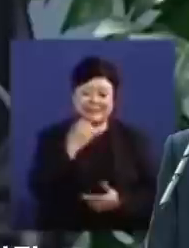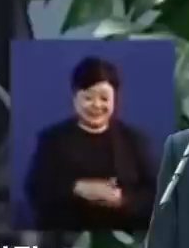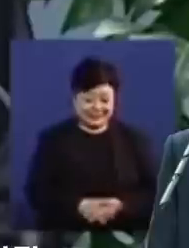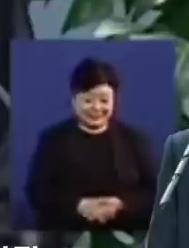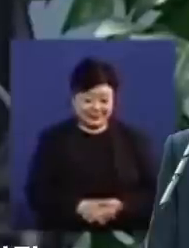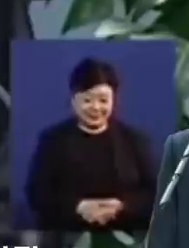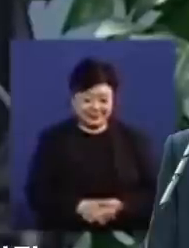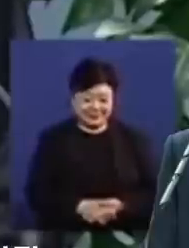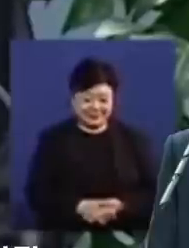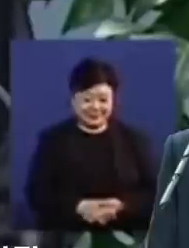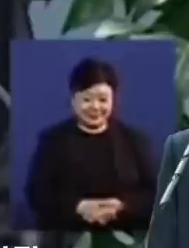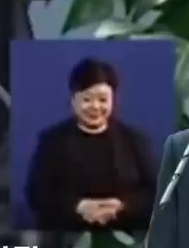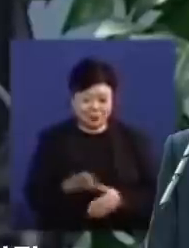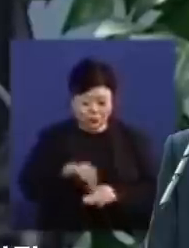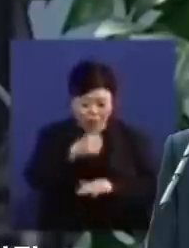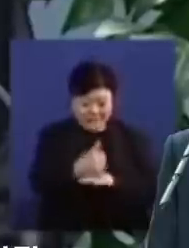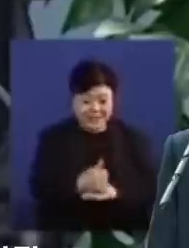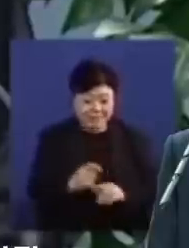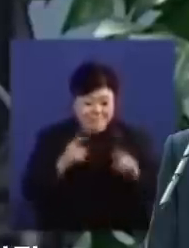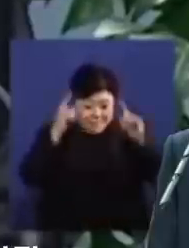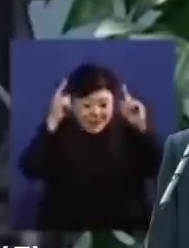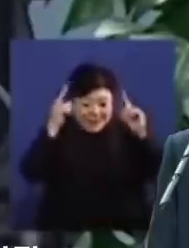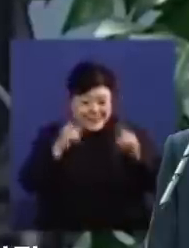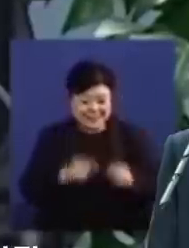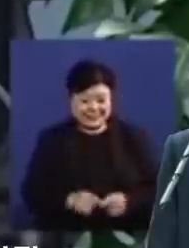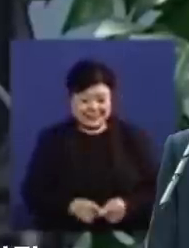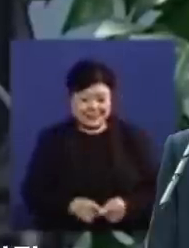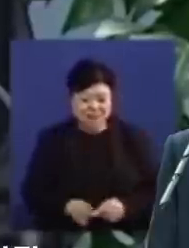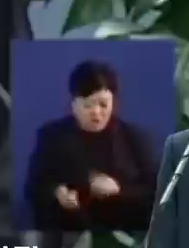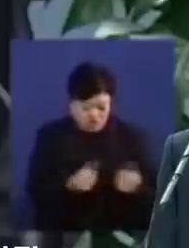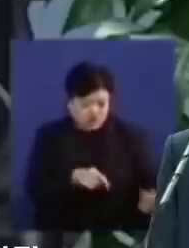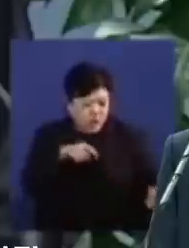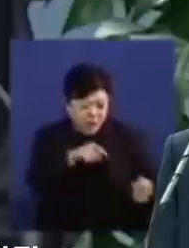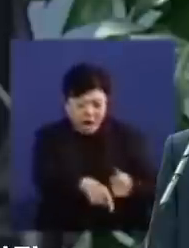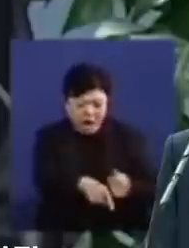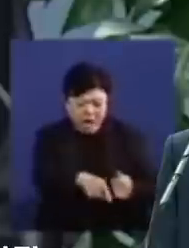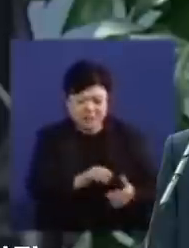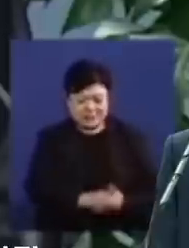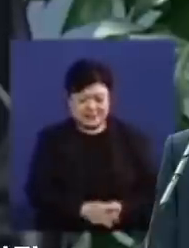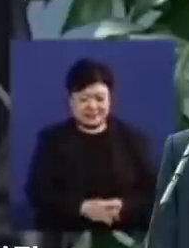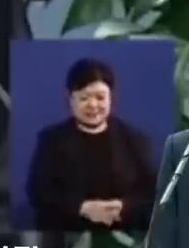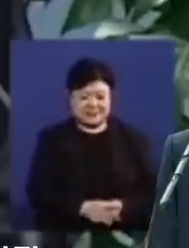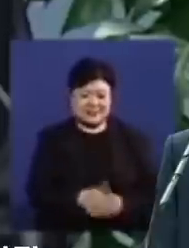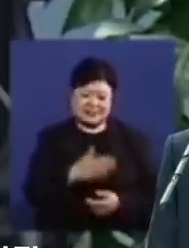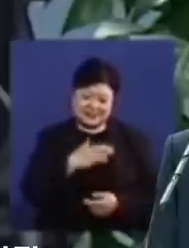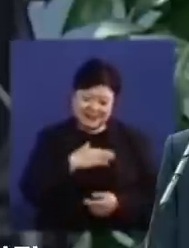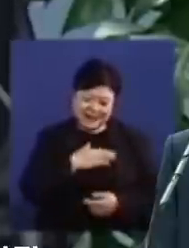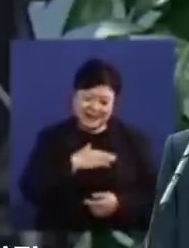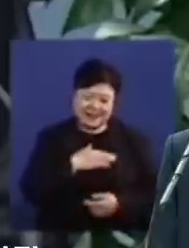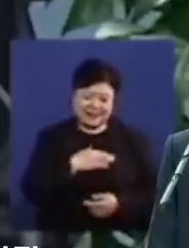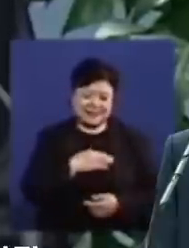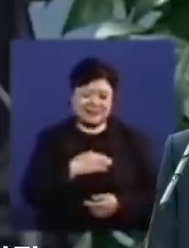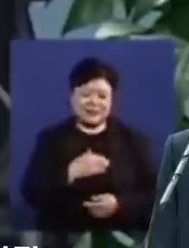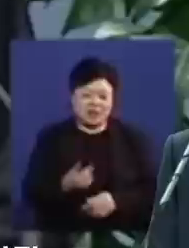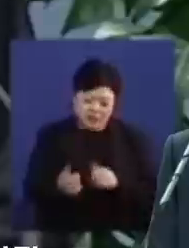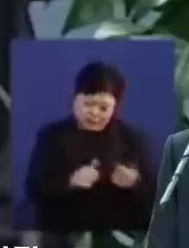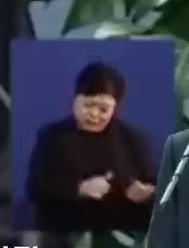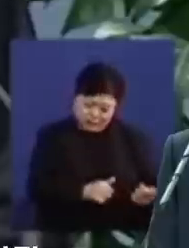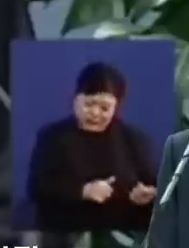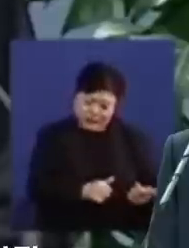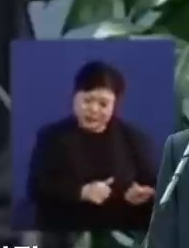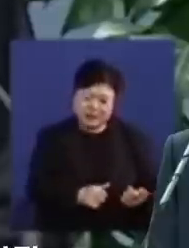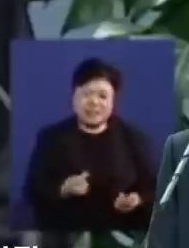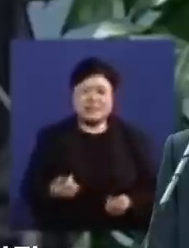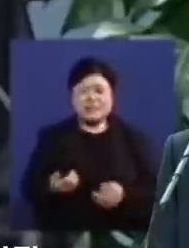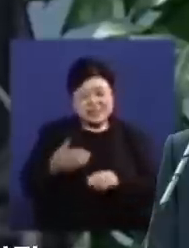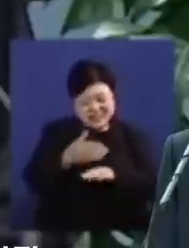그러니까 황제가 말하기를 이 자식 죽여버리겠다. 나 죽이겠다고요.